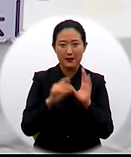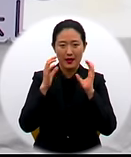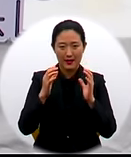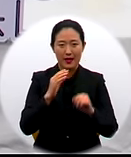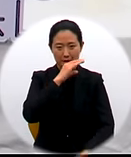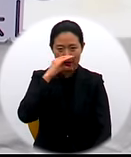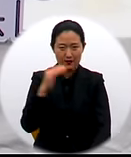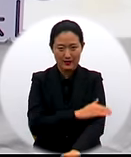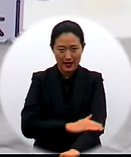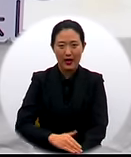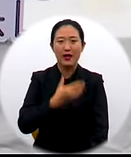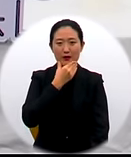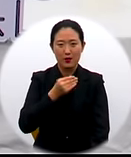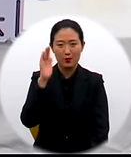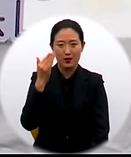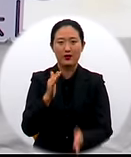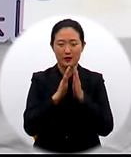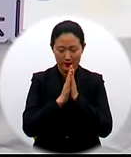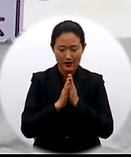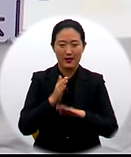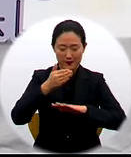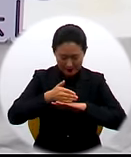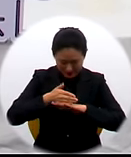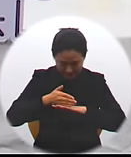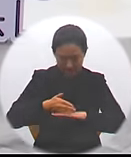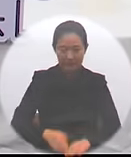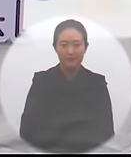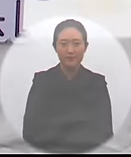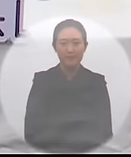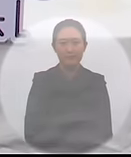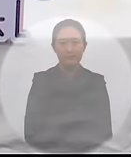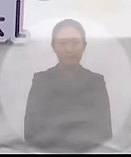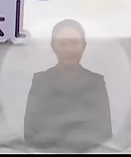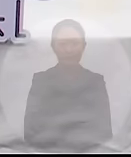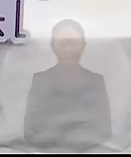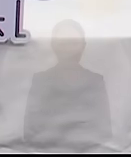고민하시는 만큼 아이가 바르고 행복하게 크길 기도하겠습니다. 감사합니다.